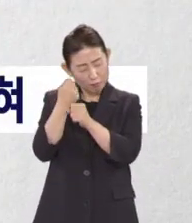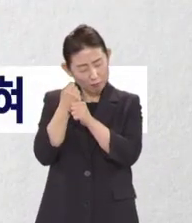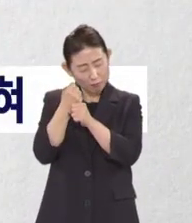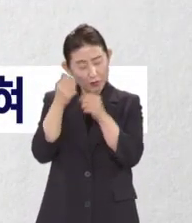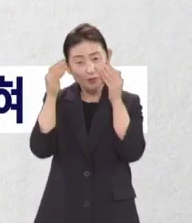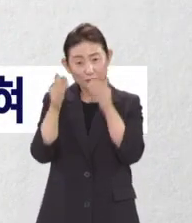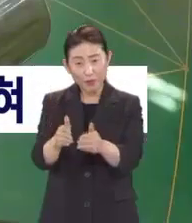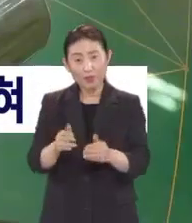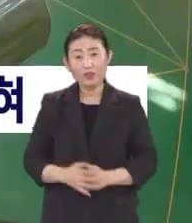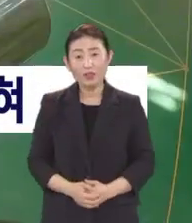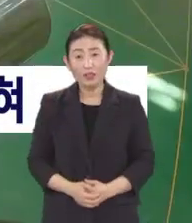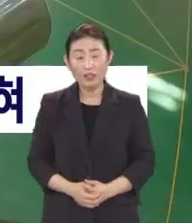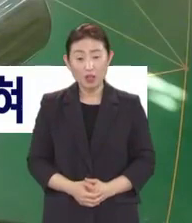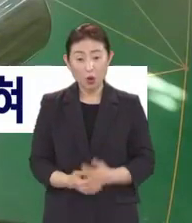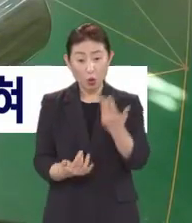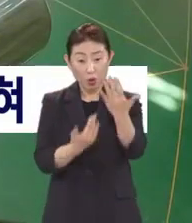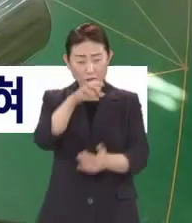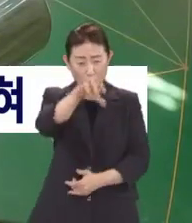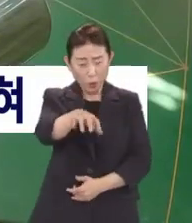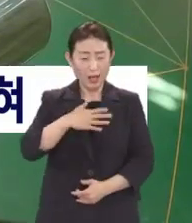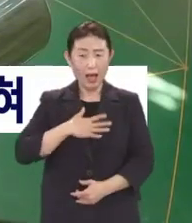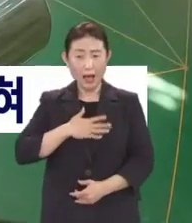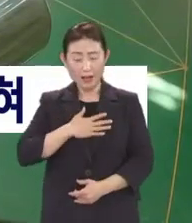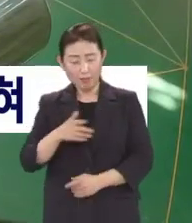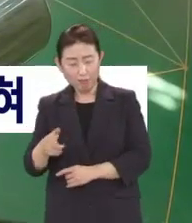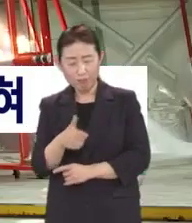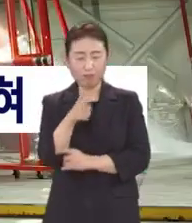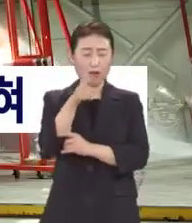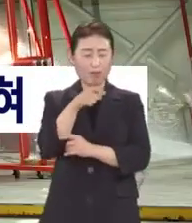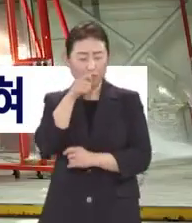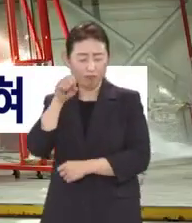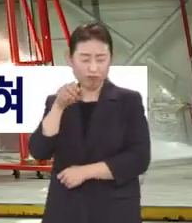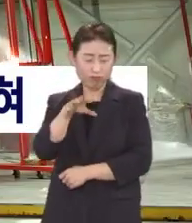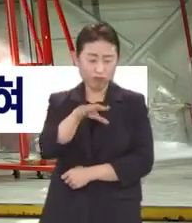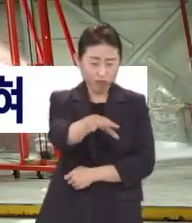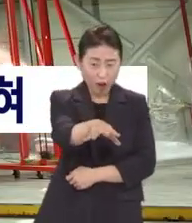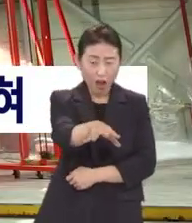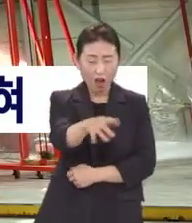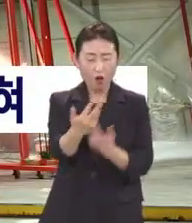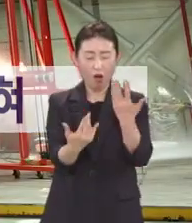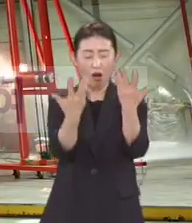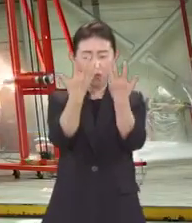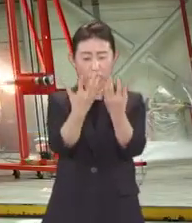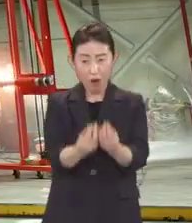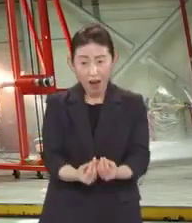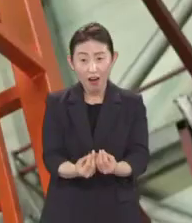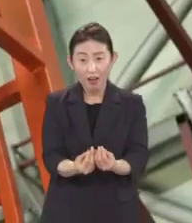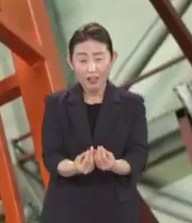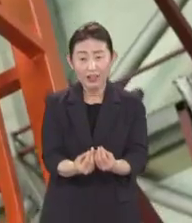주도해왔습니다. 또 화재 위치를 추정해 스스로 적정량의 소화수를 집중 분사해 화재를 초기